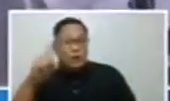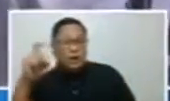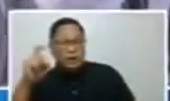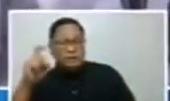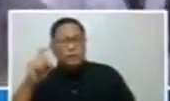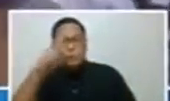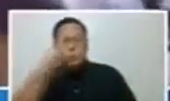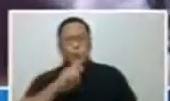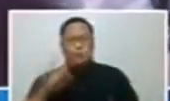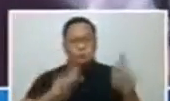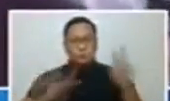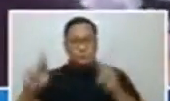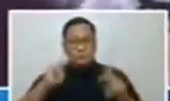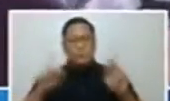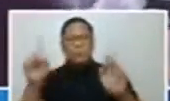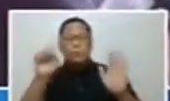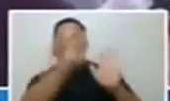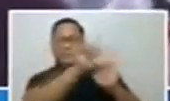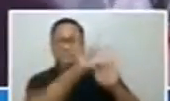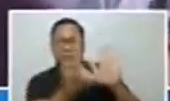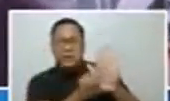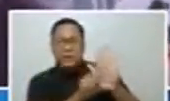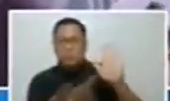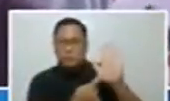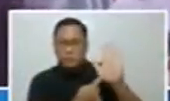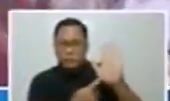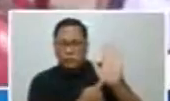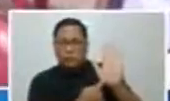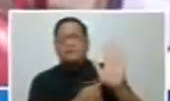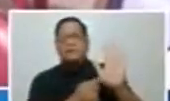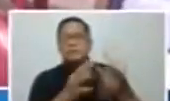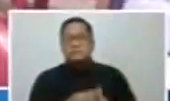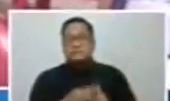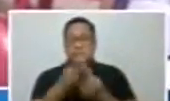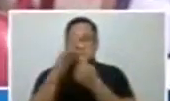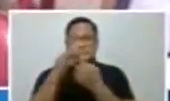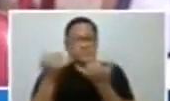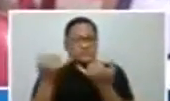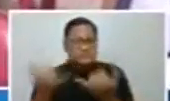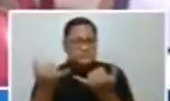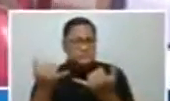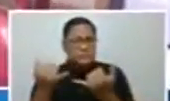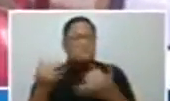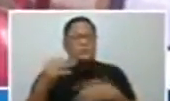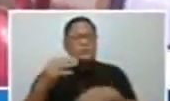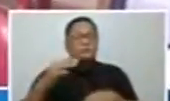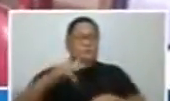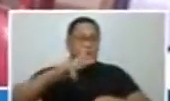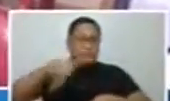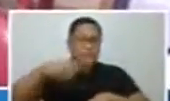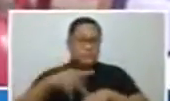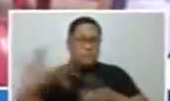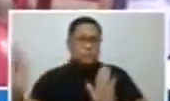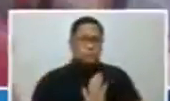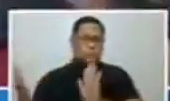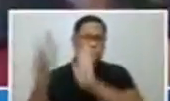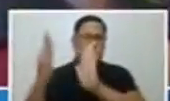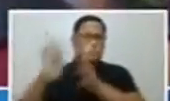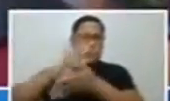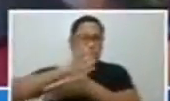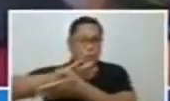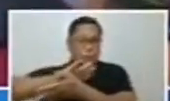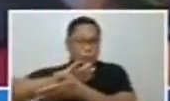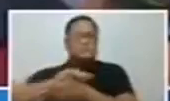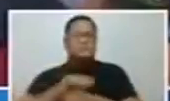100,000 piso. Base sa report ng DSWD, 28.9 million worth of centenarian cash gifts ang naipaabot na